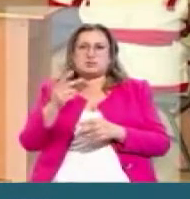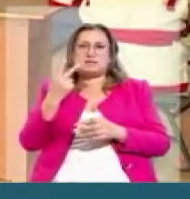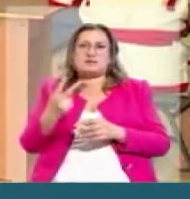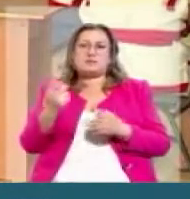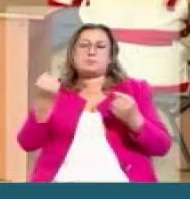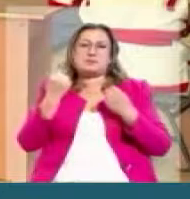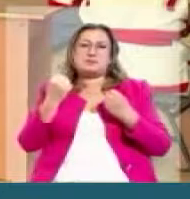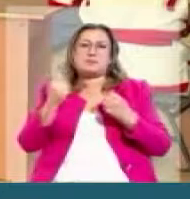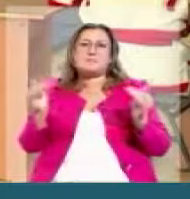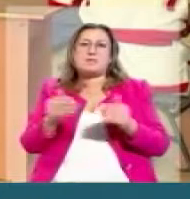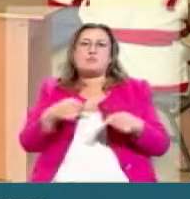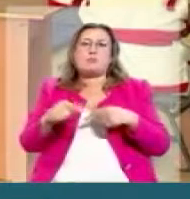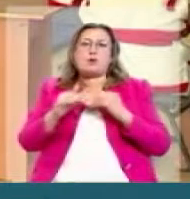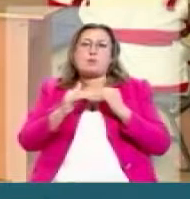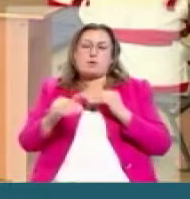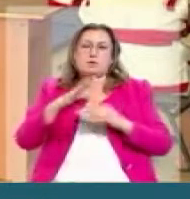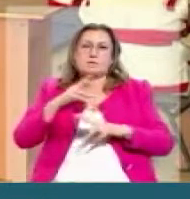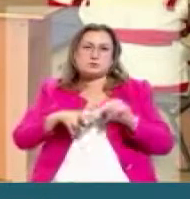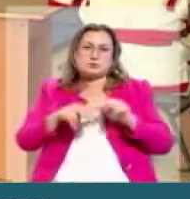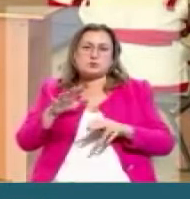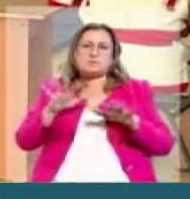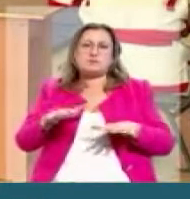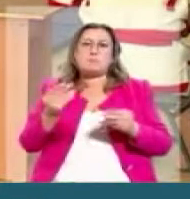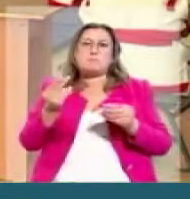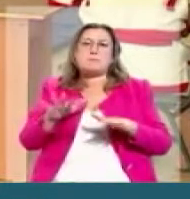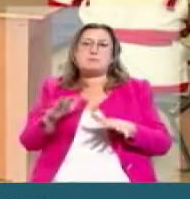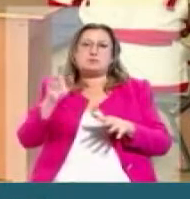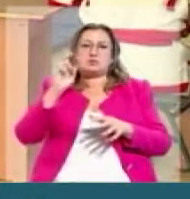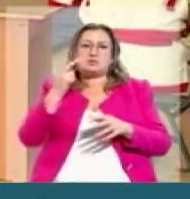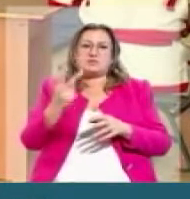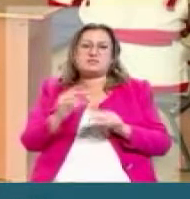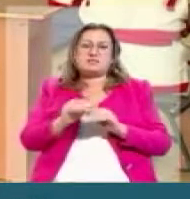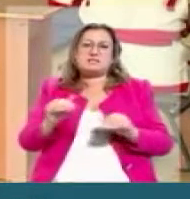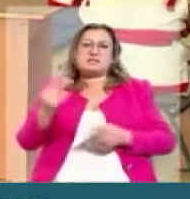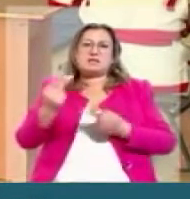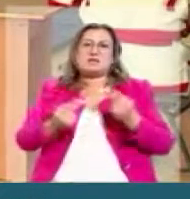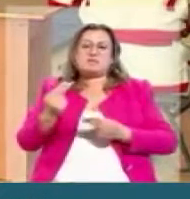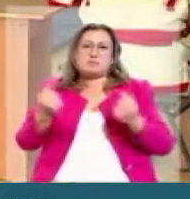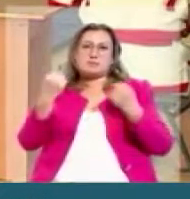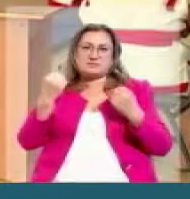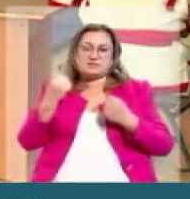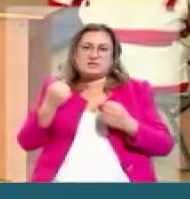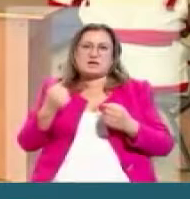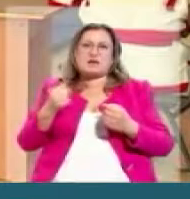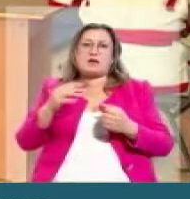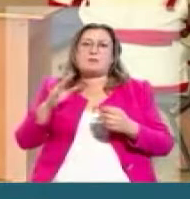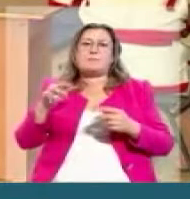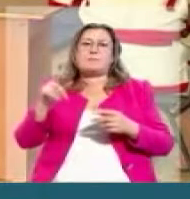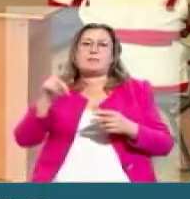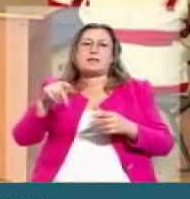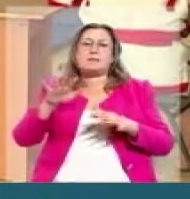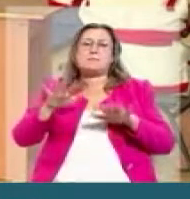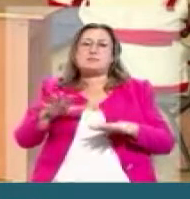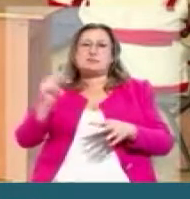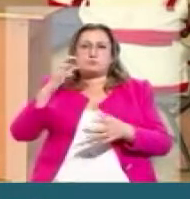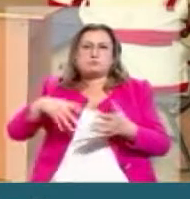2 спортивные мини-футбольного поля было построено за счет средств местного бюджета. 2 детско-игровые спортивные с элементами воркаута за счет средств